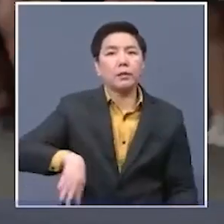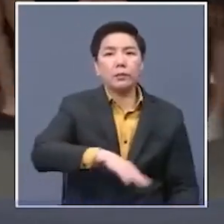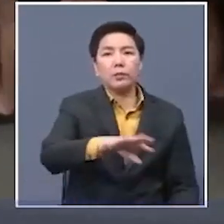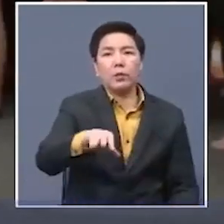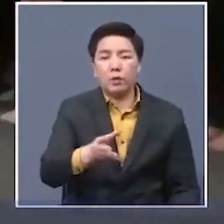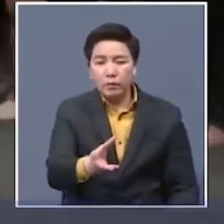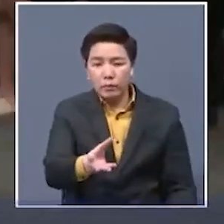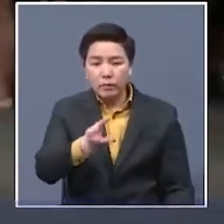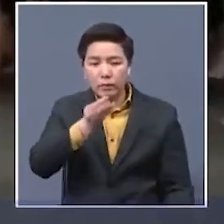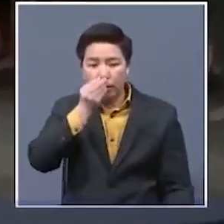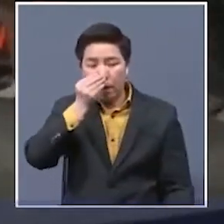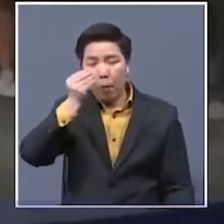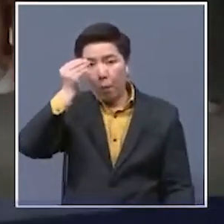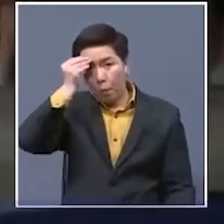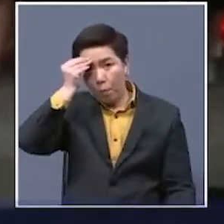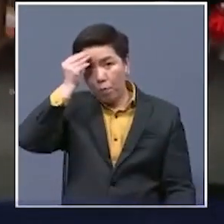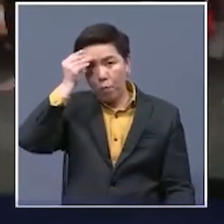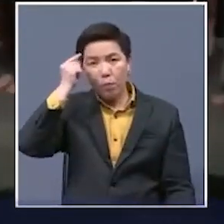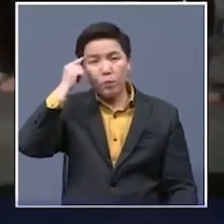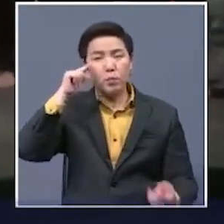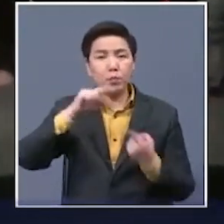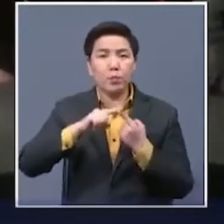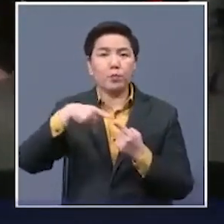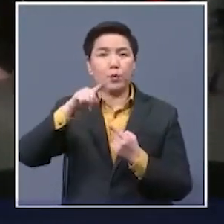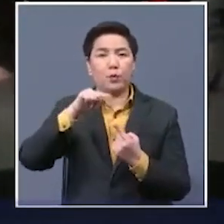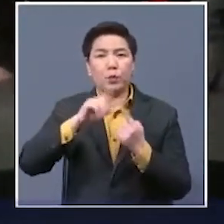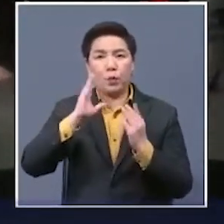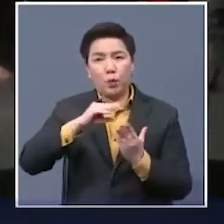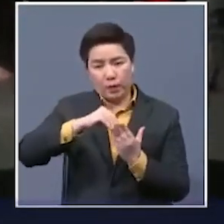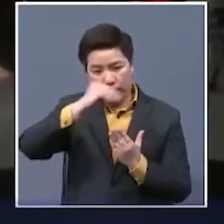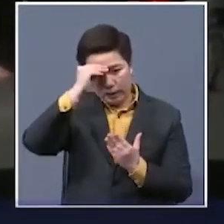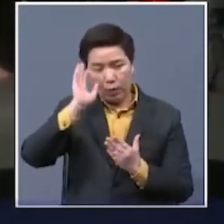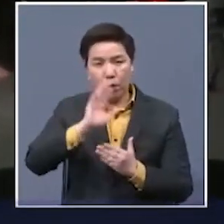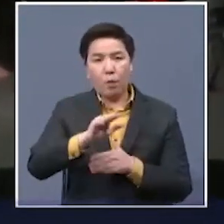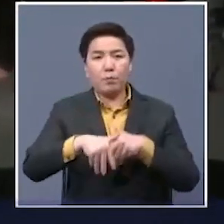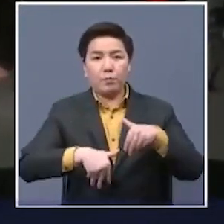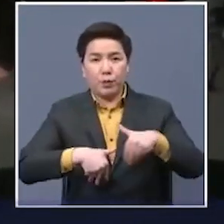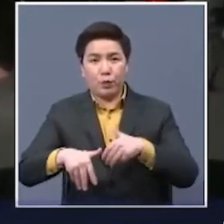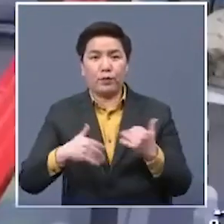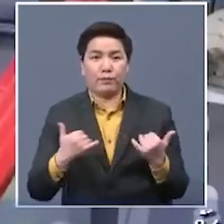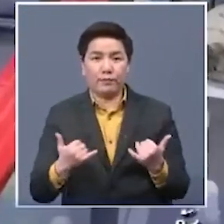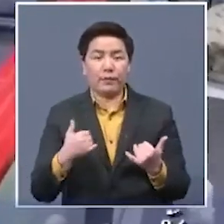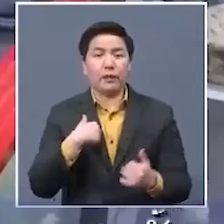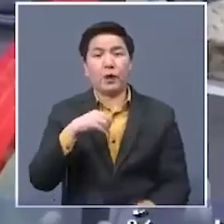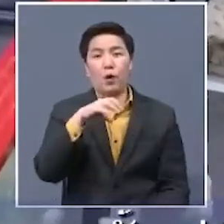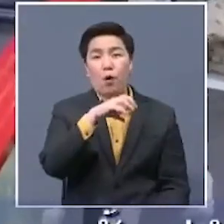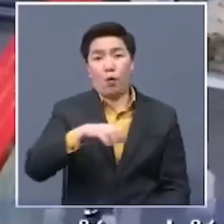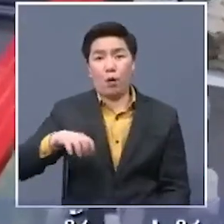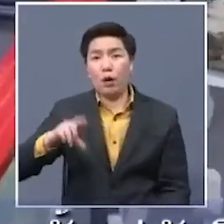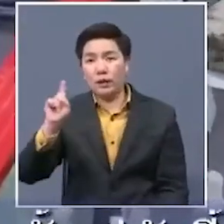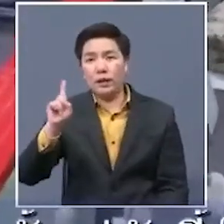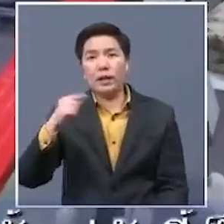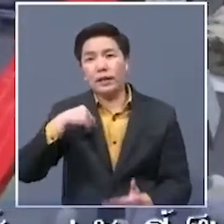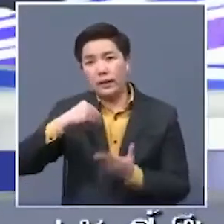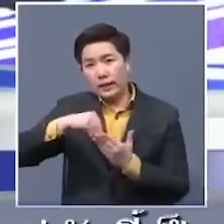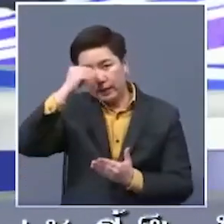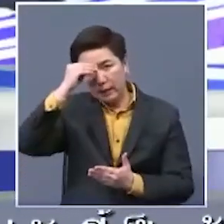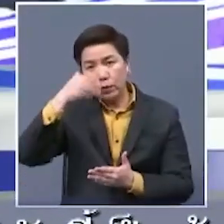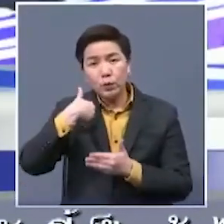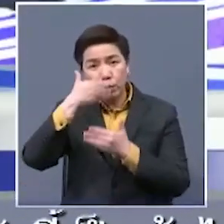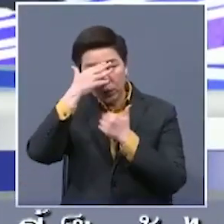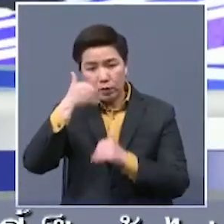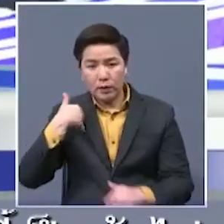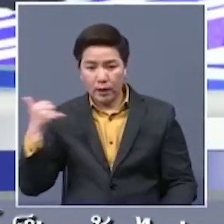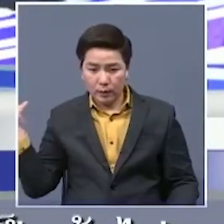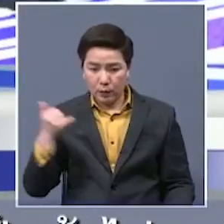สนับสนุนในด้านต่างๆเพื่อให้เป็นประโยชน์ทางการศึกษาของนักเรียนและประชาชนครับค่ะหน่วยงานหรือว่าองค์กรไหนสถาบันการศึกษาไหนสน